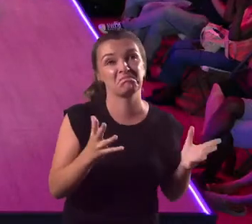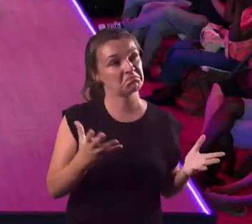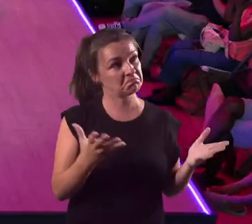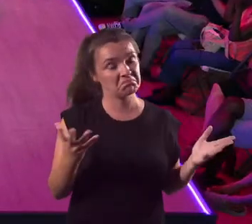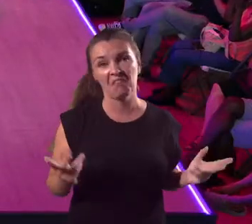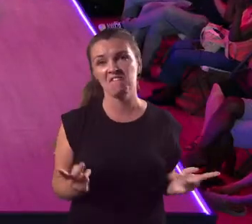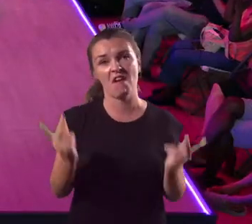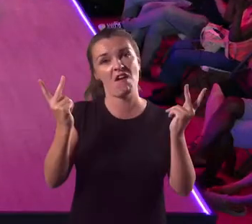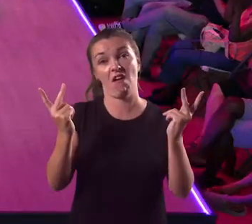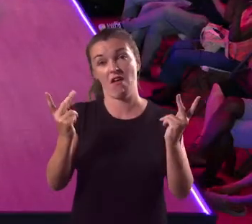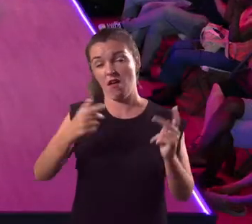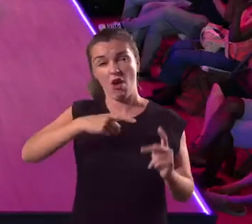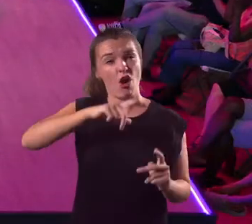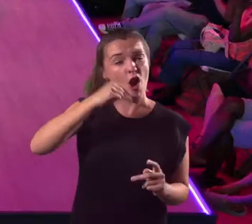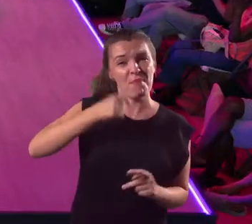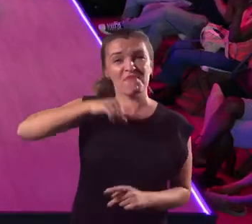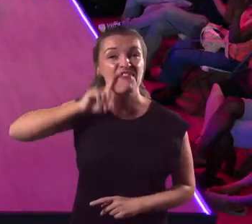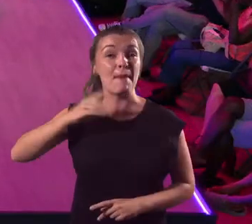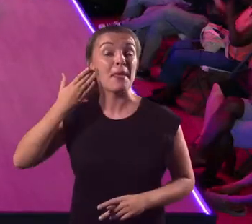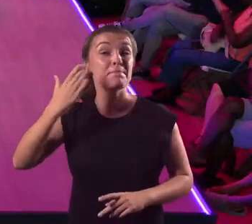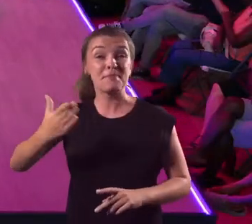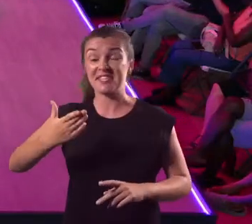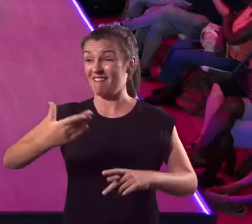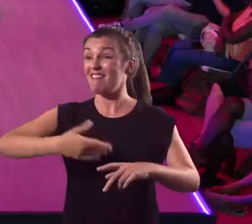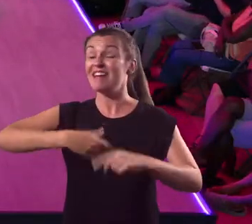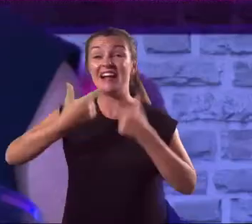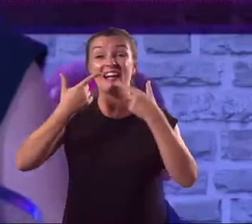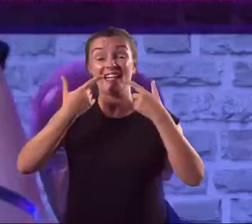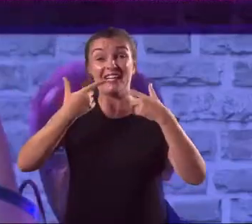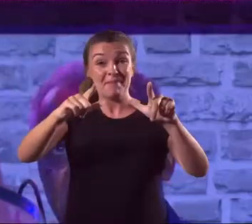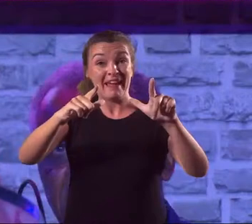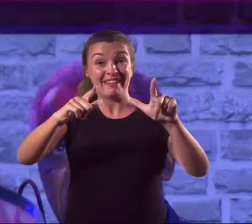nous rappellent que la liberté n'existe pas sans ses défenseurs.